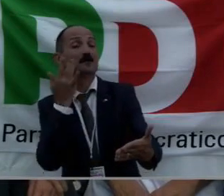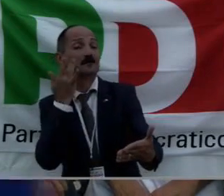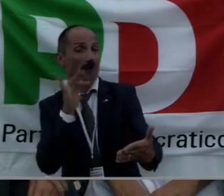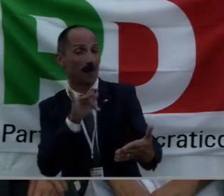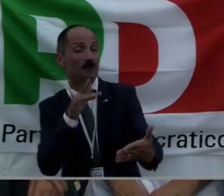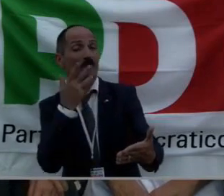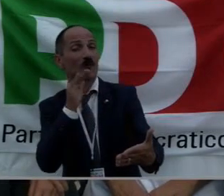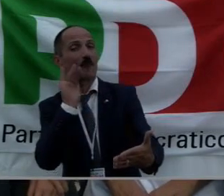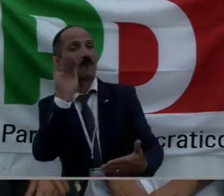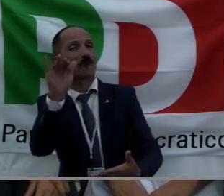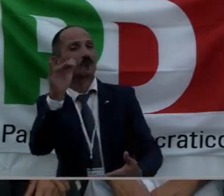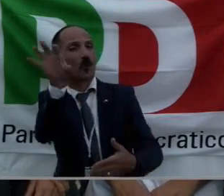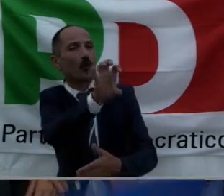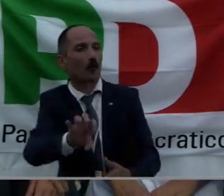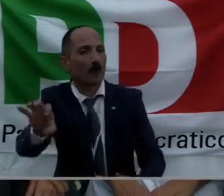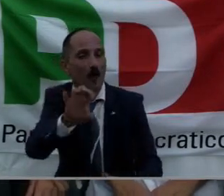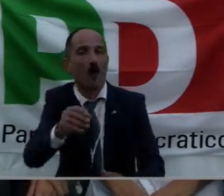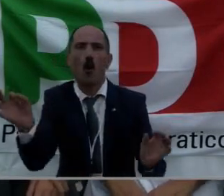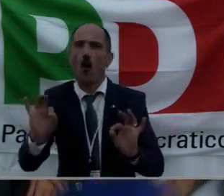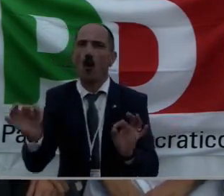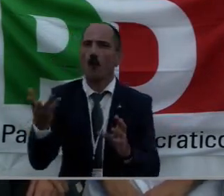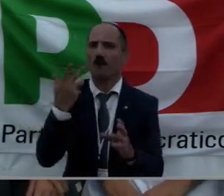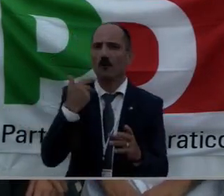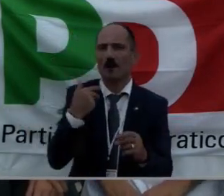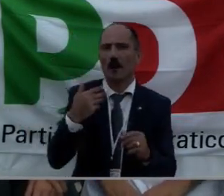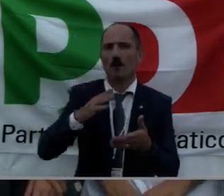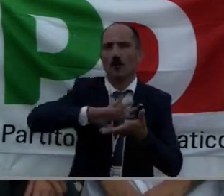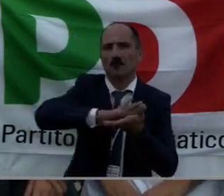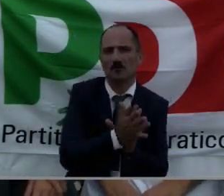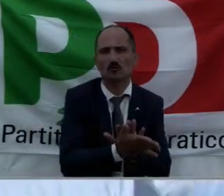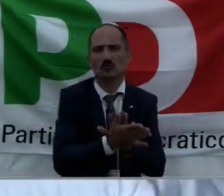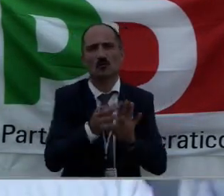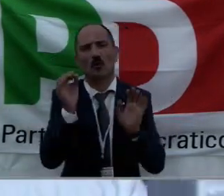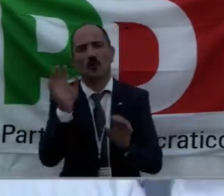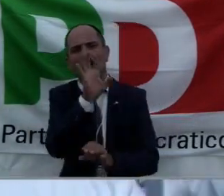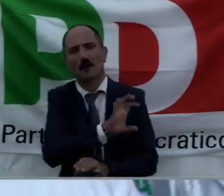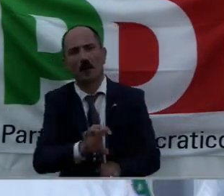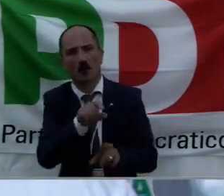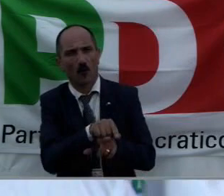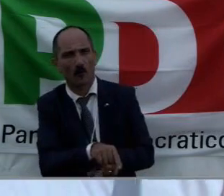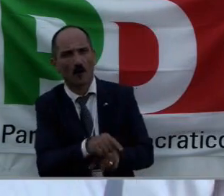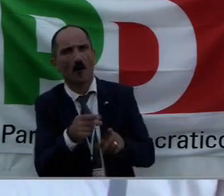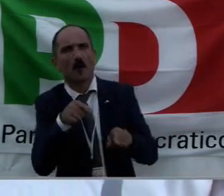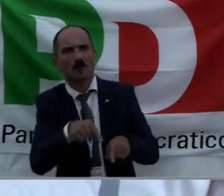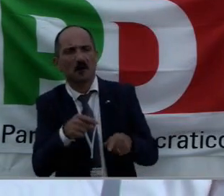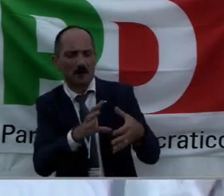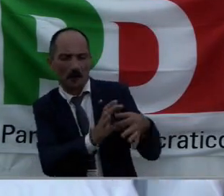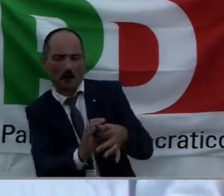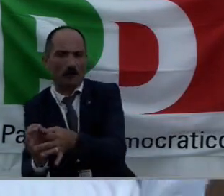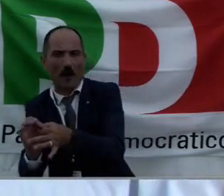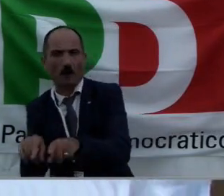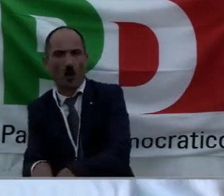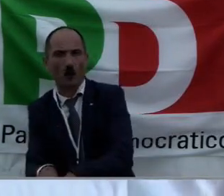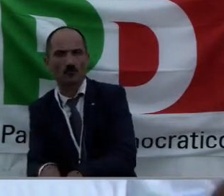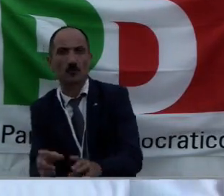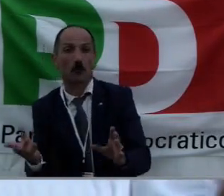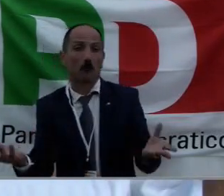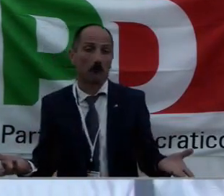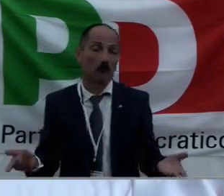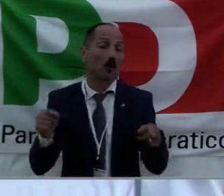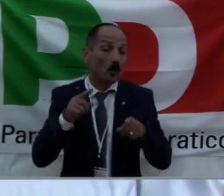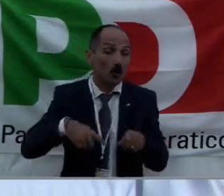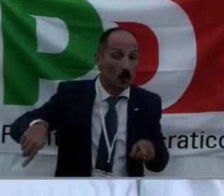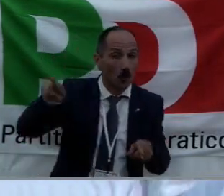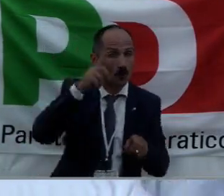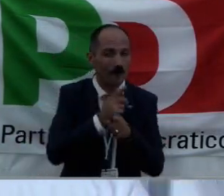ancora il futuro europeo o vogliamo la distruzione di questo approccio? Noi dovremo essere